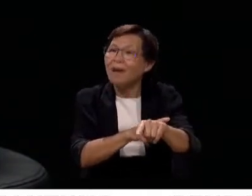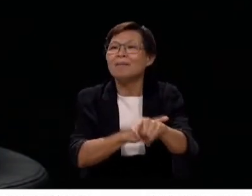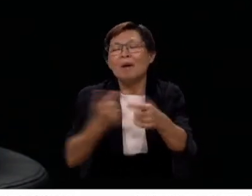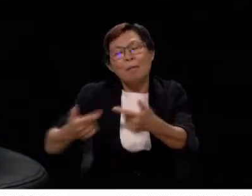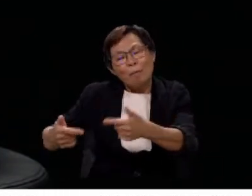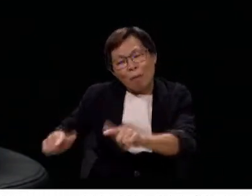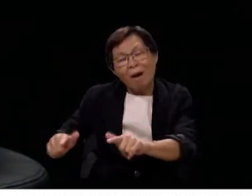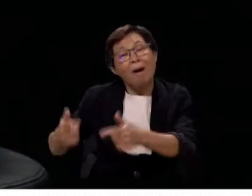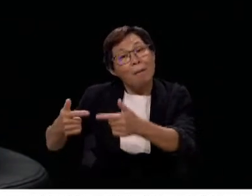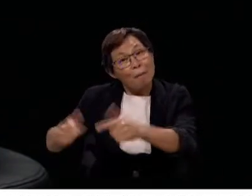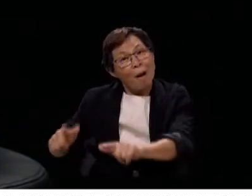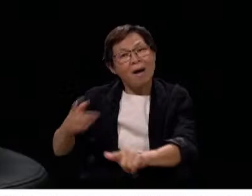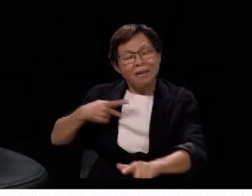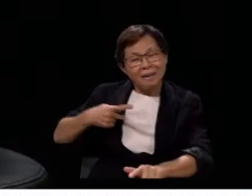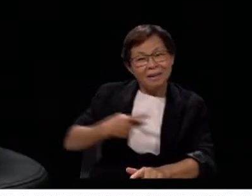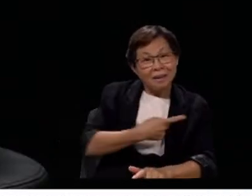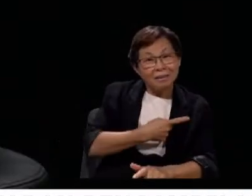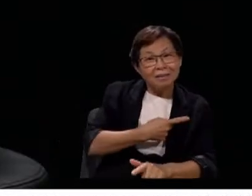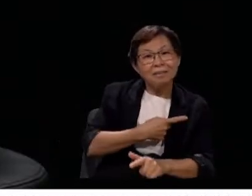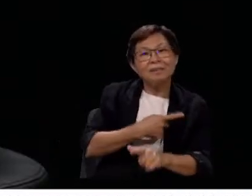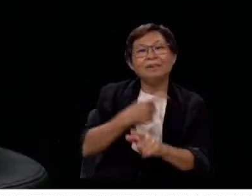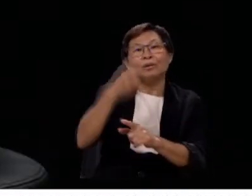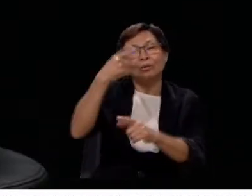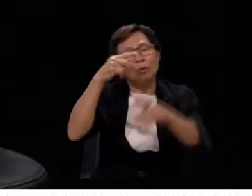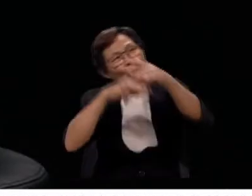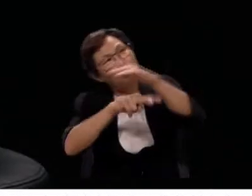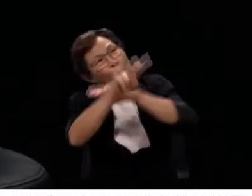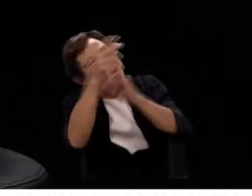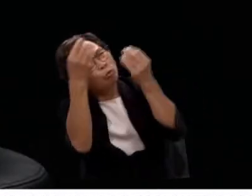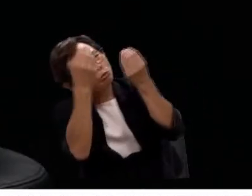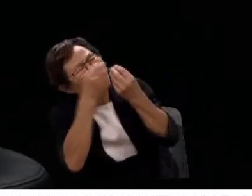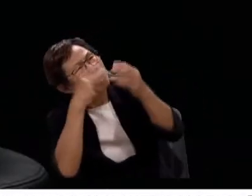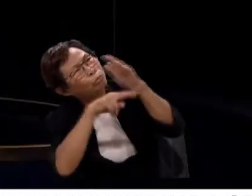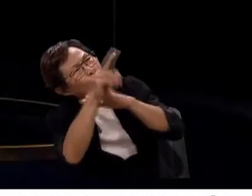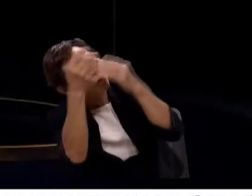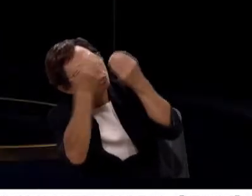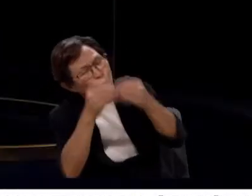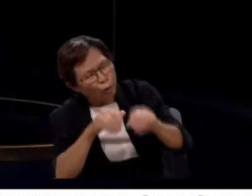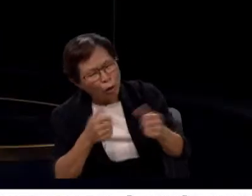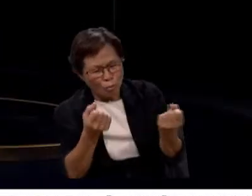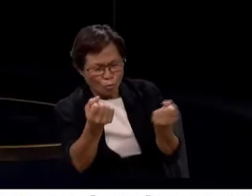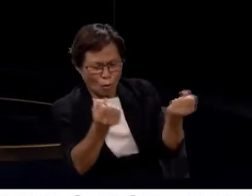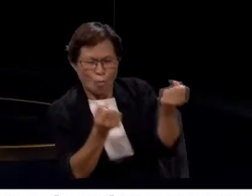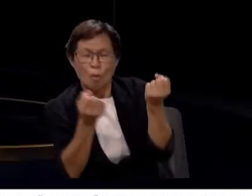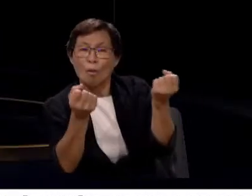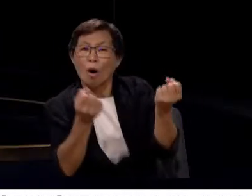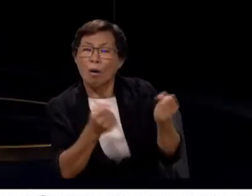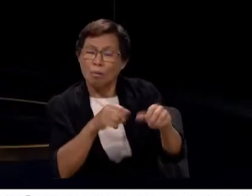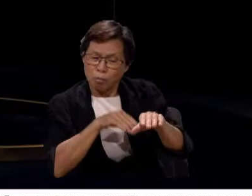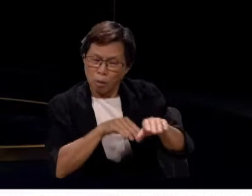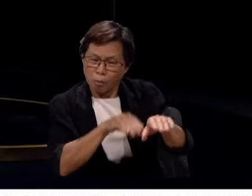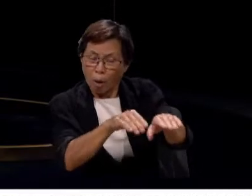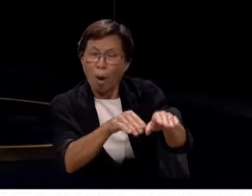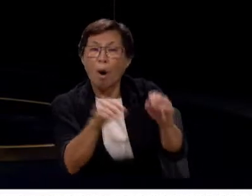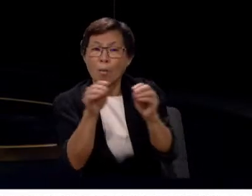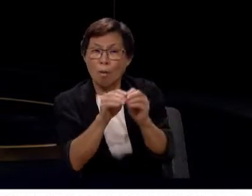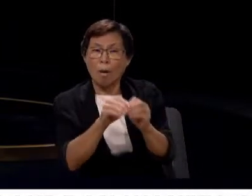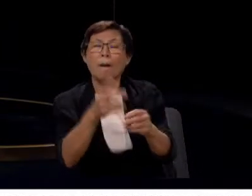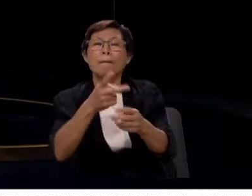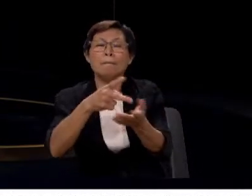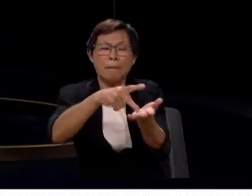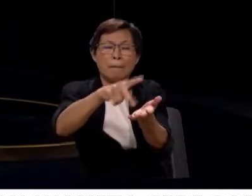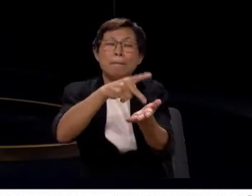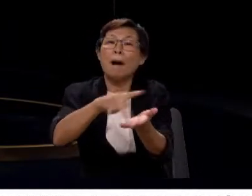membenarkan kita kalau Bahasakan ujuran trafficlight mereka dapat membayar pinjaman lebih awal Marga ianya boleh